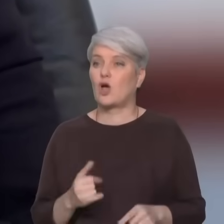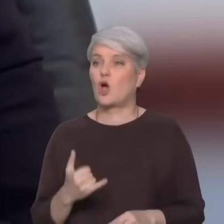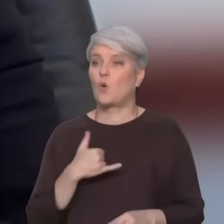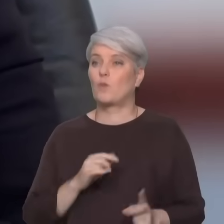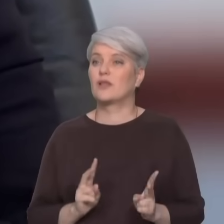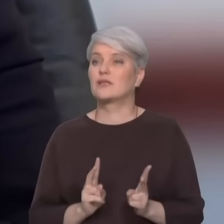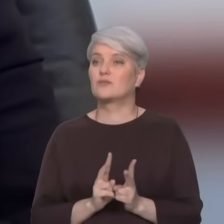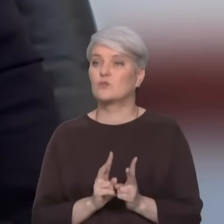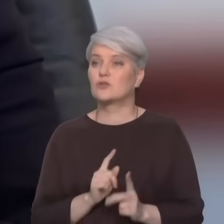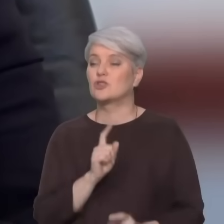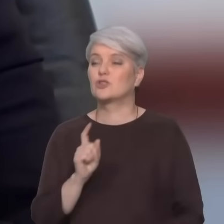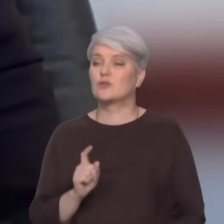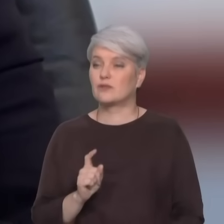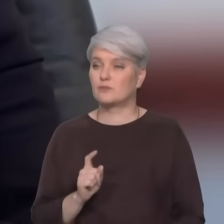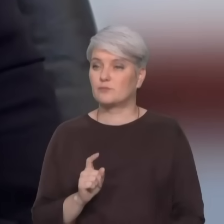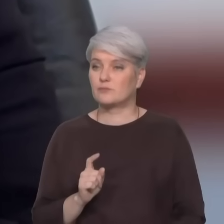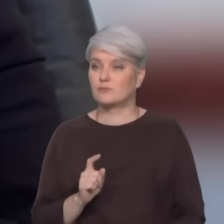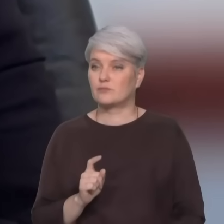з